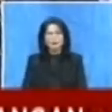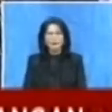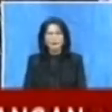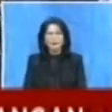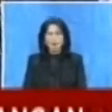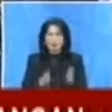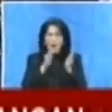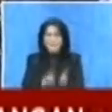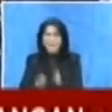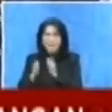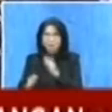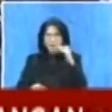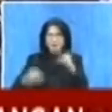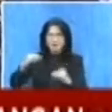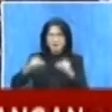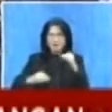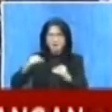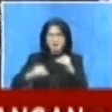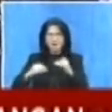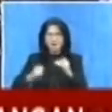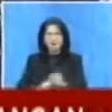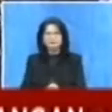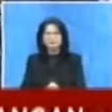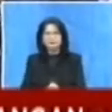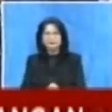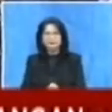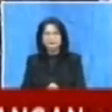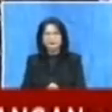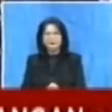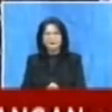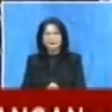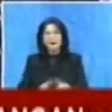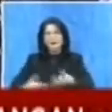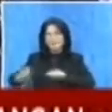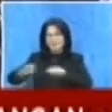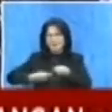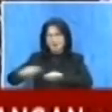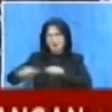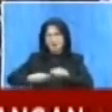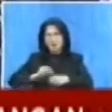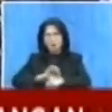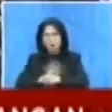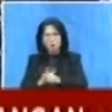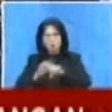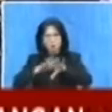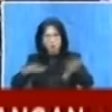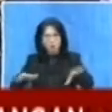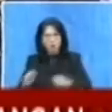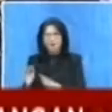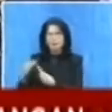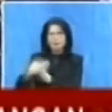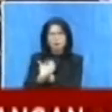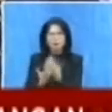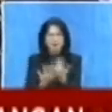mengatur keseimbangan rem dan gas, mengendalikan penyebaran COVID-19, melindungi masyarakat